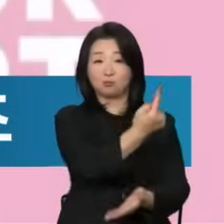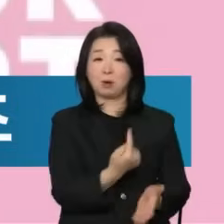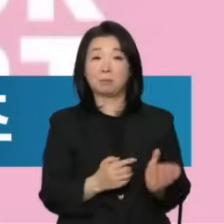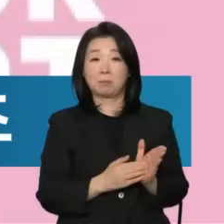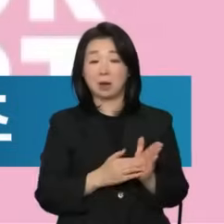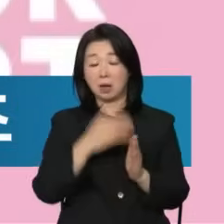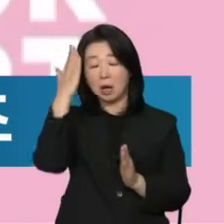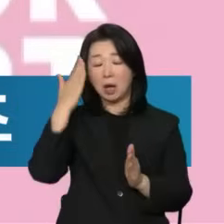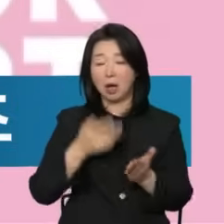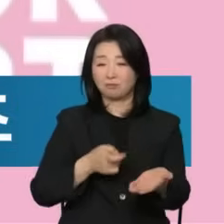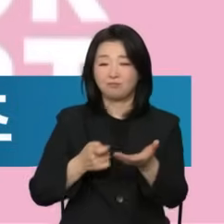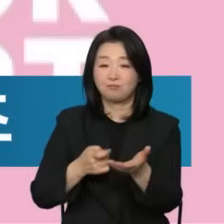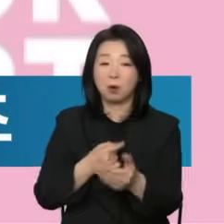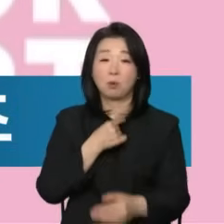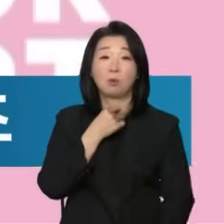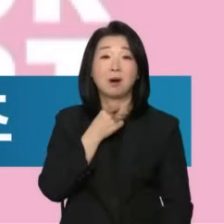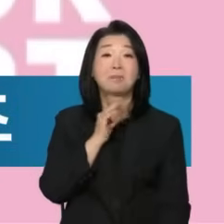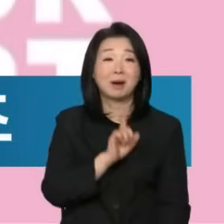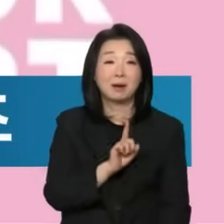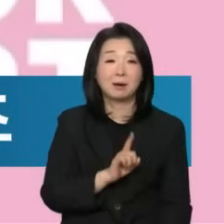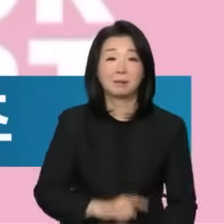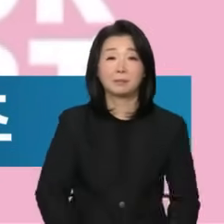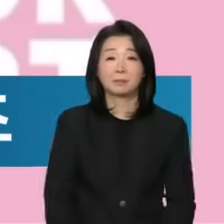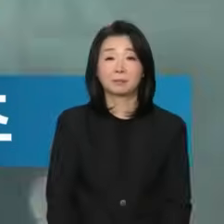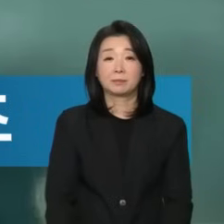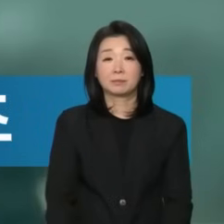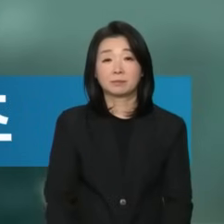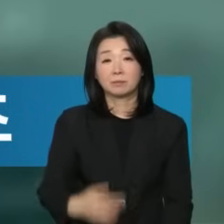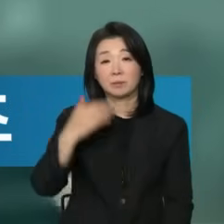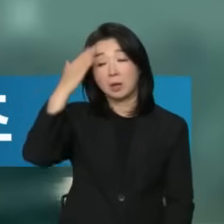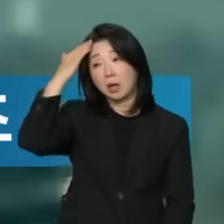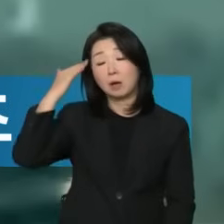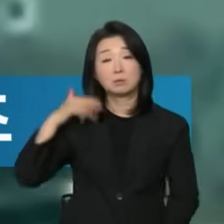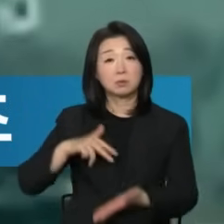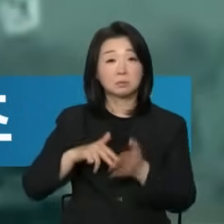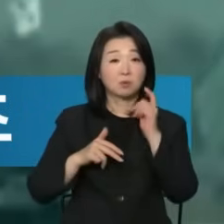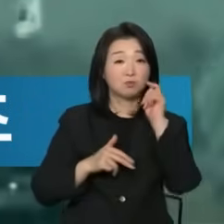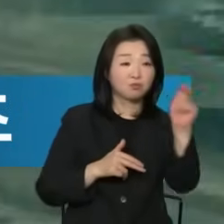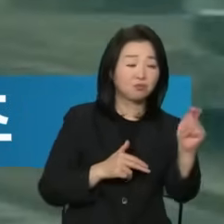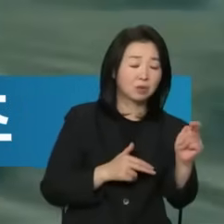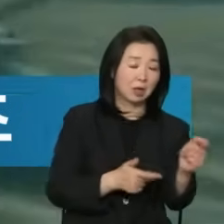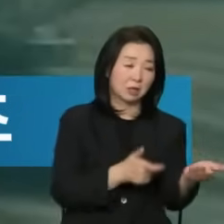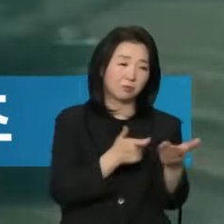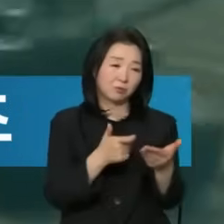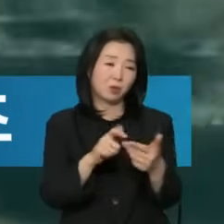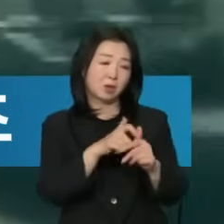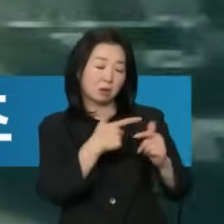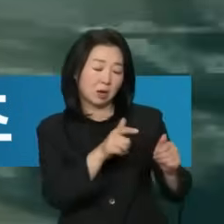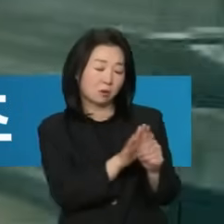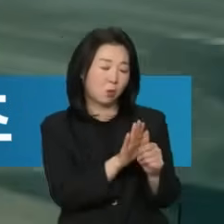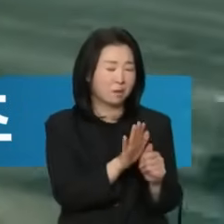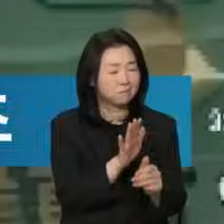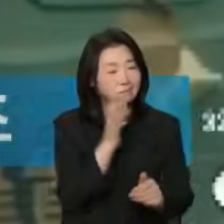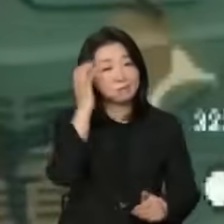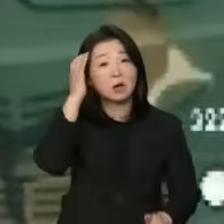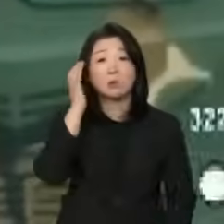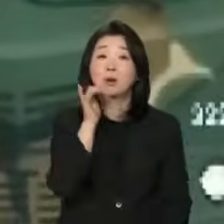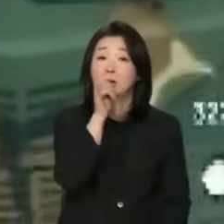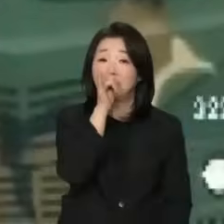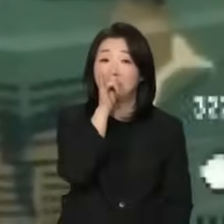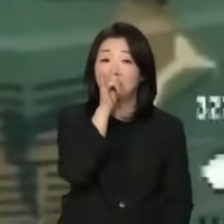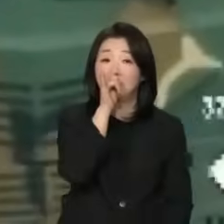한국 무기를 원한다는 메시지를 강조한 걸로 보입니다. 하지만 우리 측은 우크라이나의 무기 지원 요구에 난색을 보인 걸로 알려지고